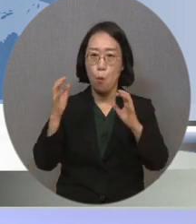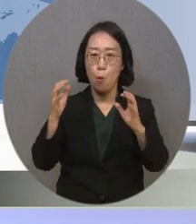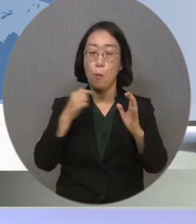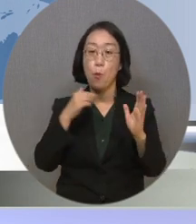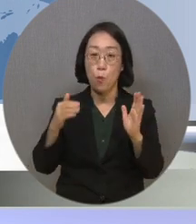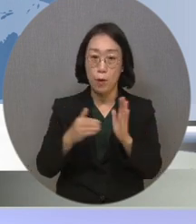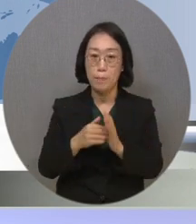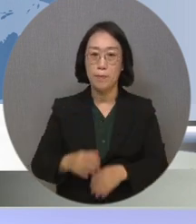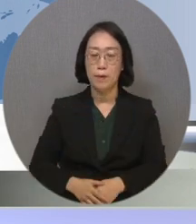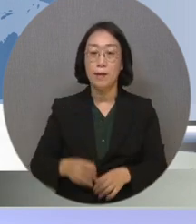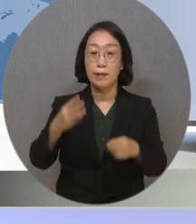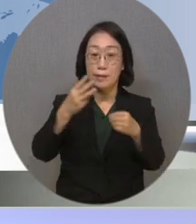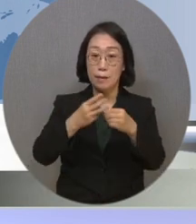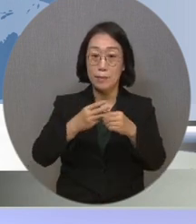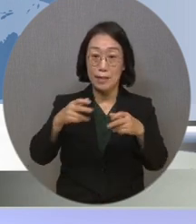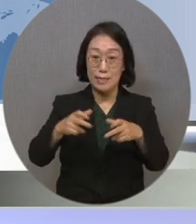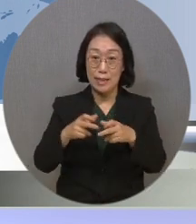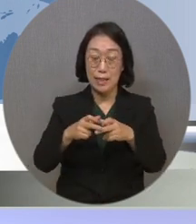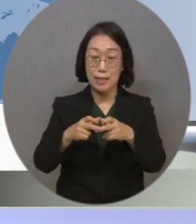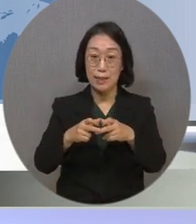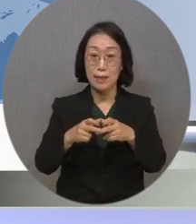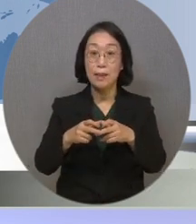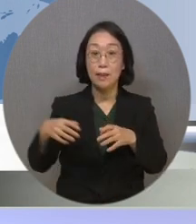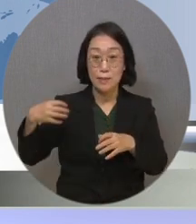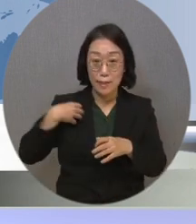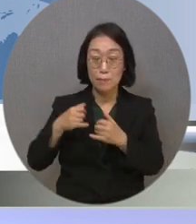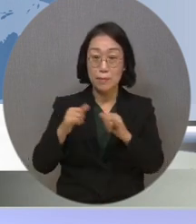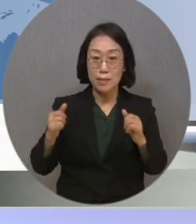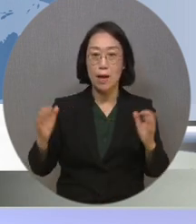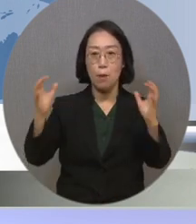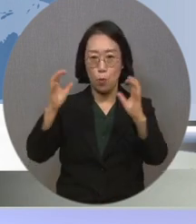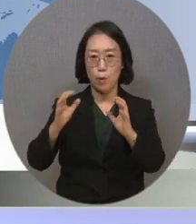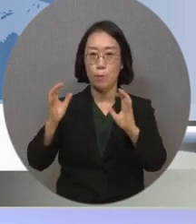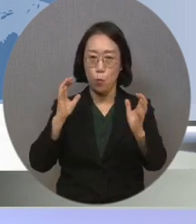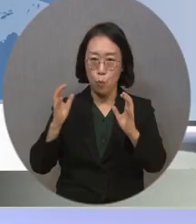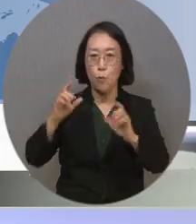제3차 장애인 리더스 포럼 현장을 박성윤 기자가 취재했습니다.